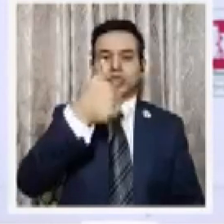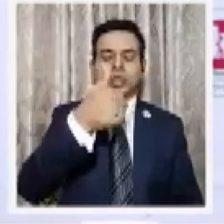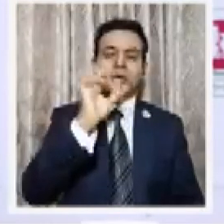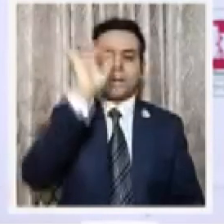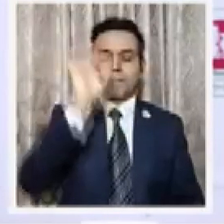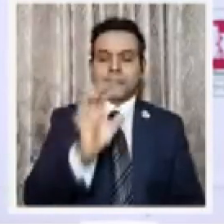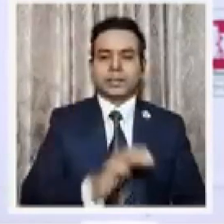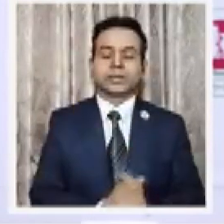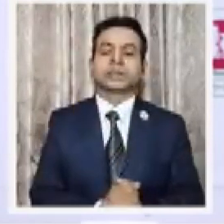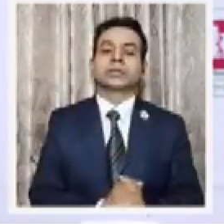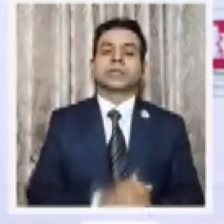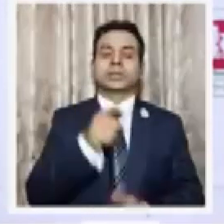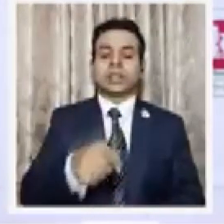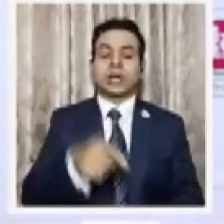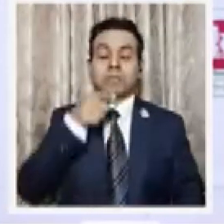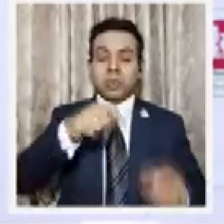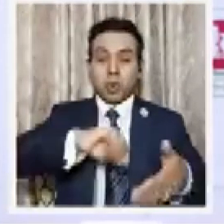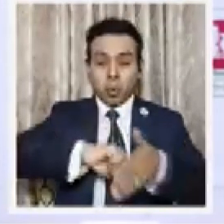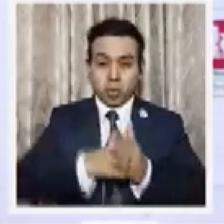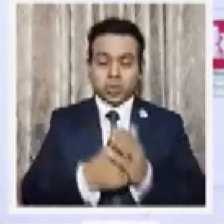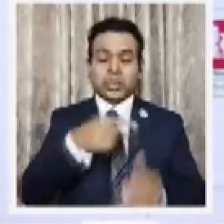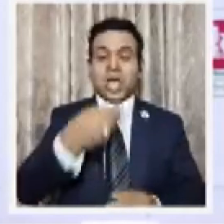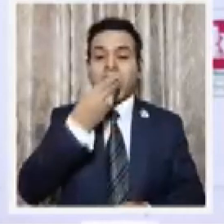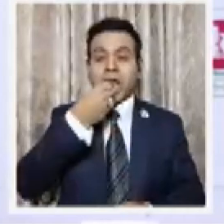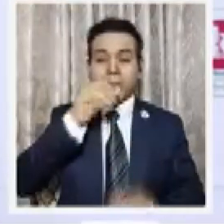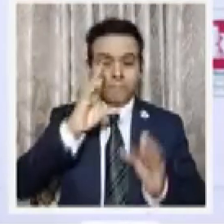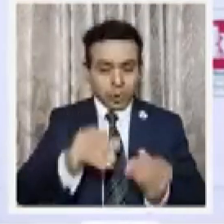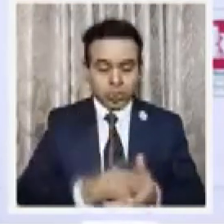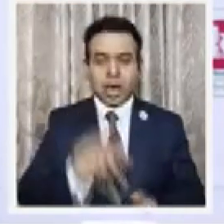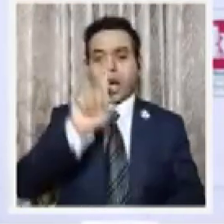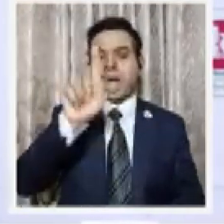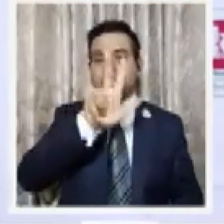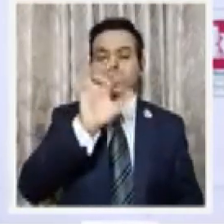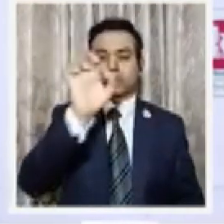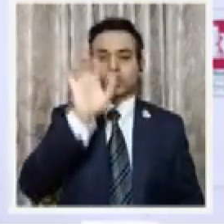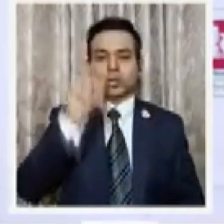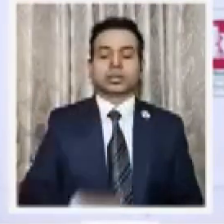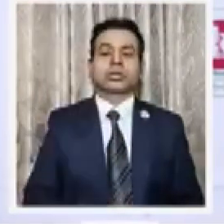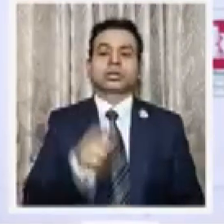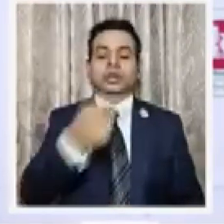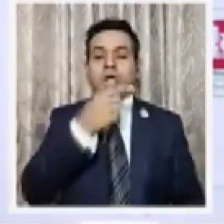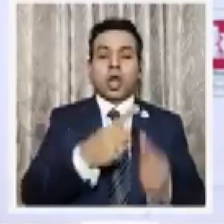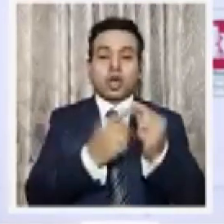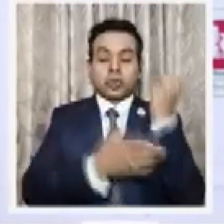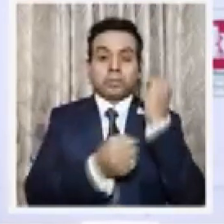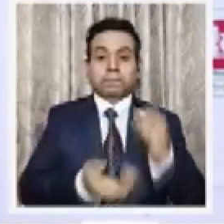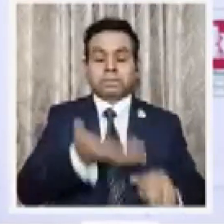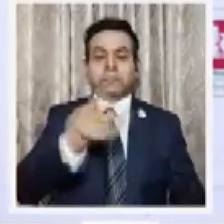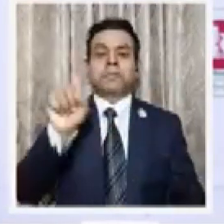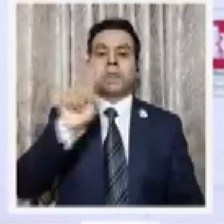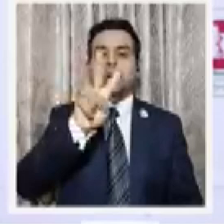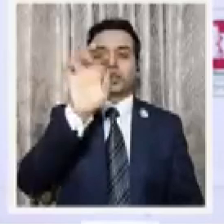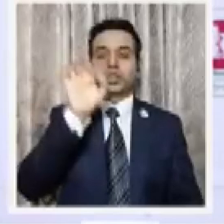এবং শুধু মৃদু উপসর্গ নিয়ে করোনা আক্রান্ত রুগী আছেন 86%। যারা বিভিন্ন জটিলতায় আক্রান্ত তাদের